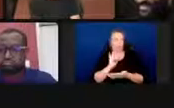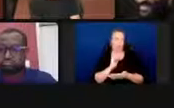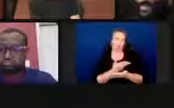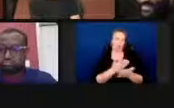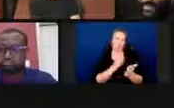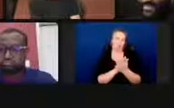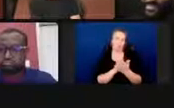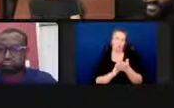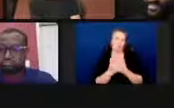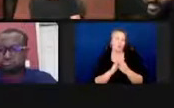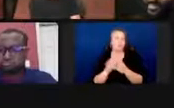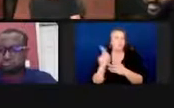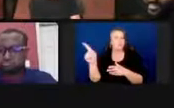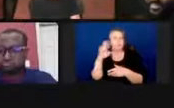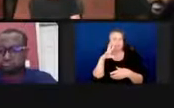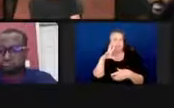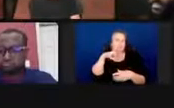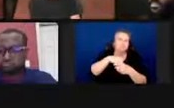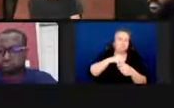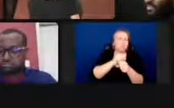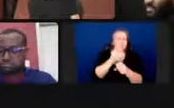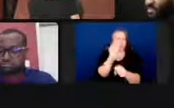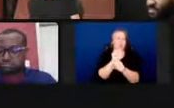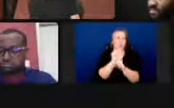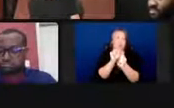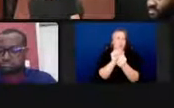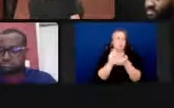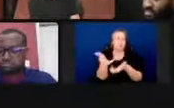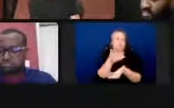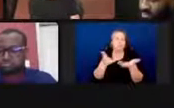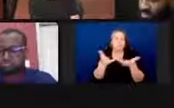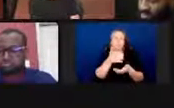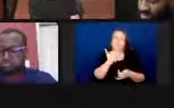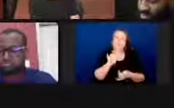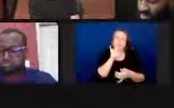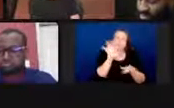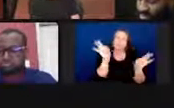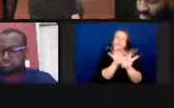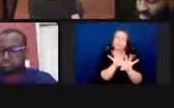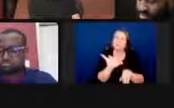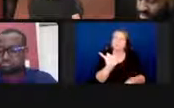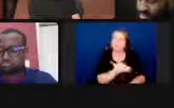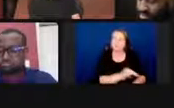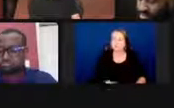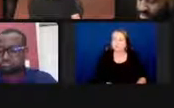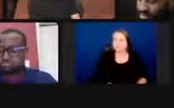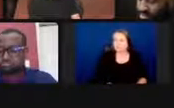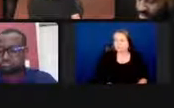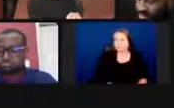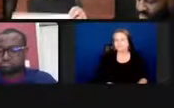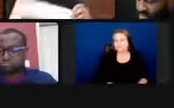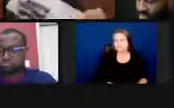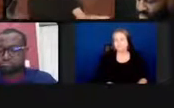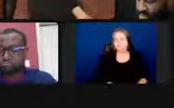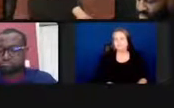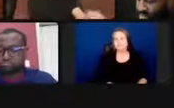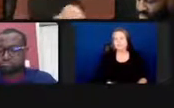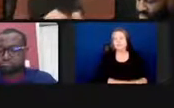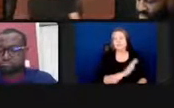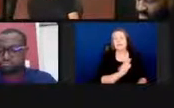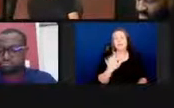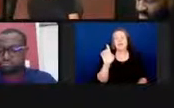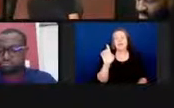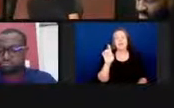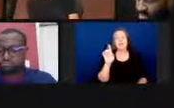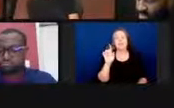شركاؤنا الشركاء الأعمال أصبحوا جزء من مدارسنا، ويجب عليكم أن تعرفوا هذا الموضوع. إذا البيانات المتواجدة